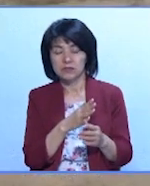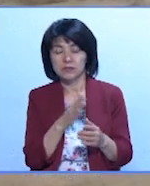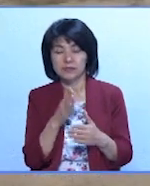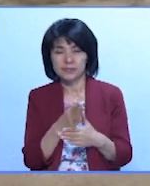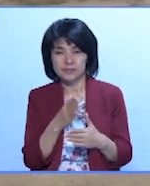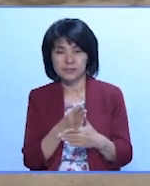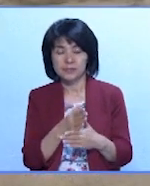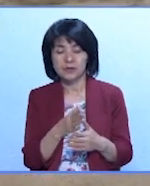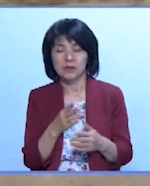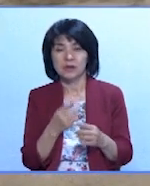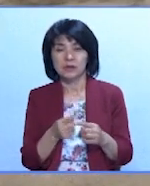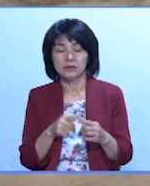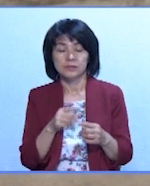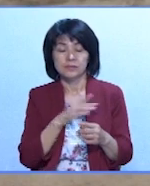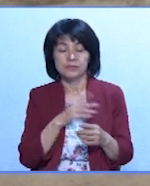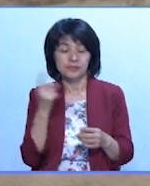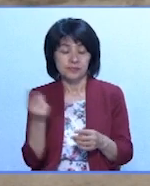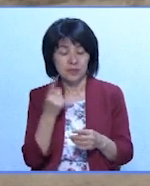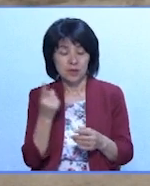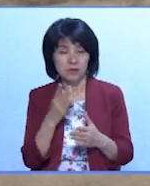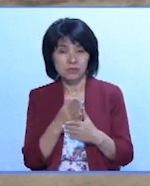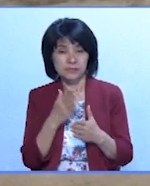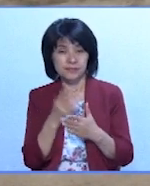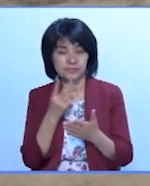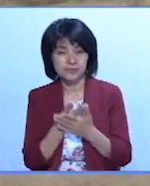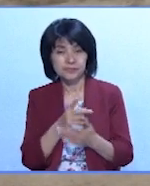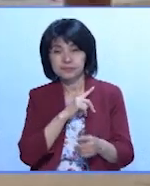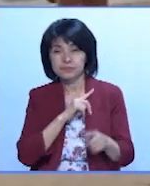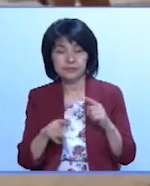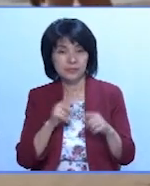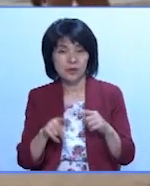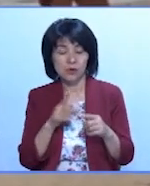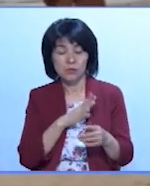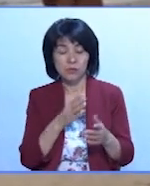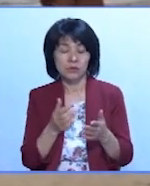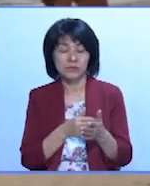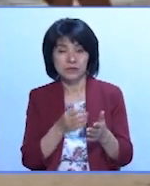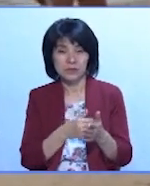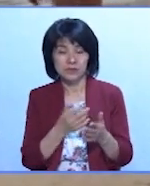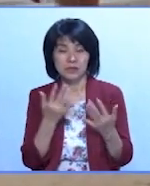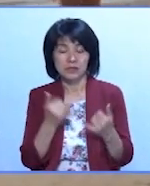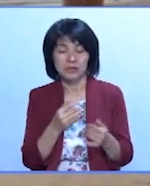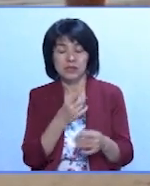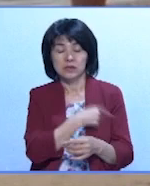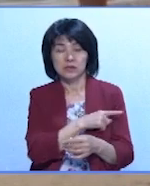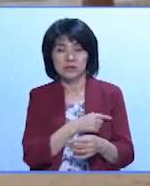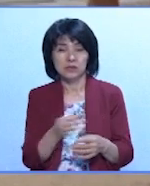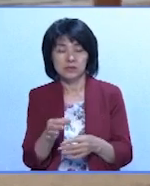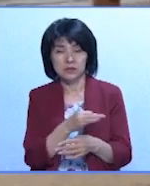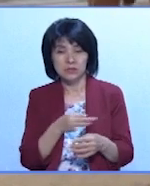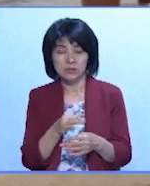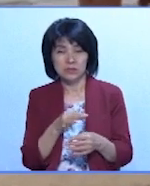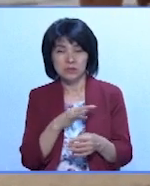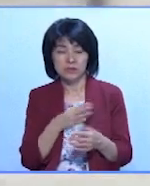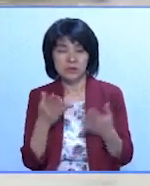Зардап шеккен әйелге алғашқы көмек көрсетіліп, жедел жәрдем шақырған. Қазіргі таңда облыс орталығындағы ауруханалардың бірінде ем алып жатыр. Әйел